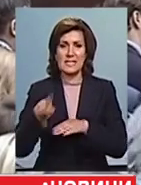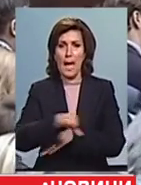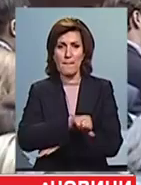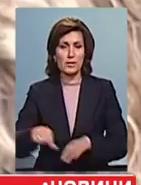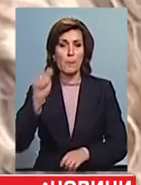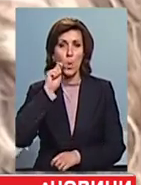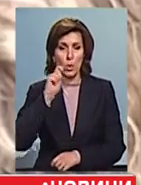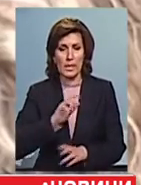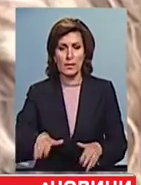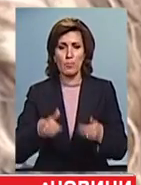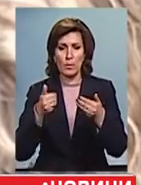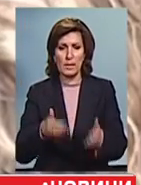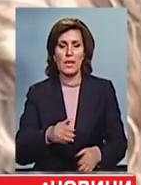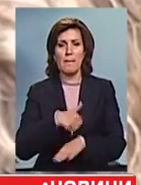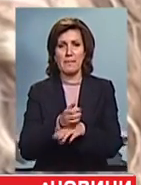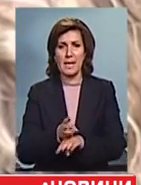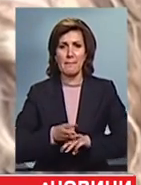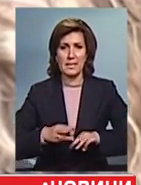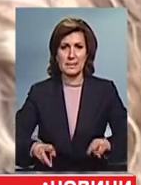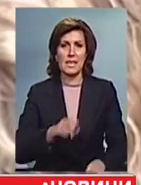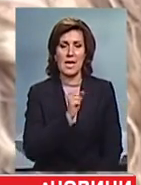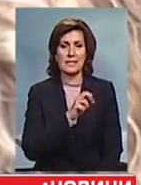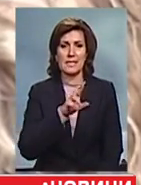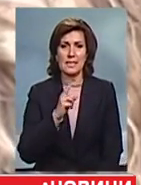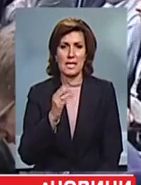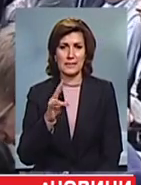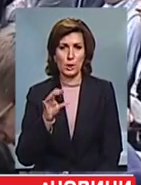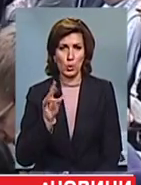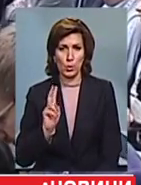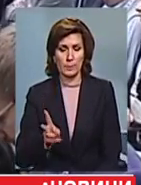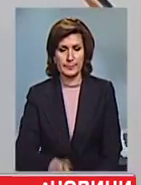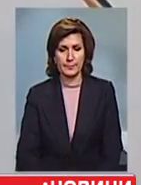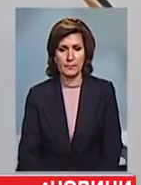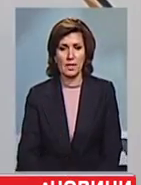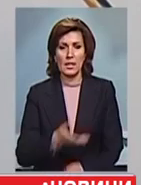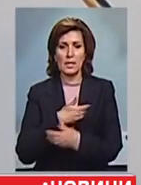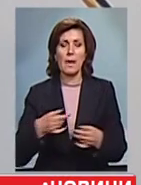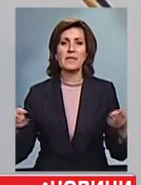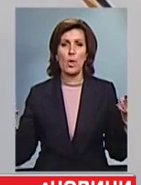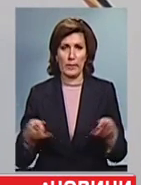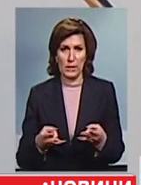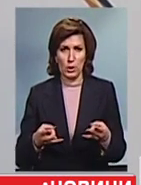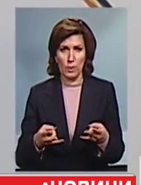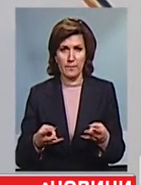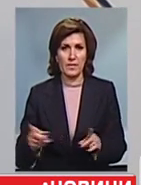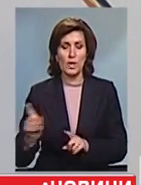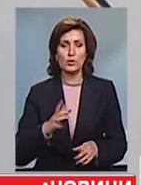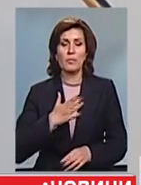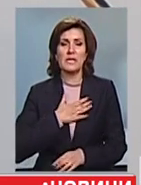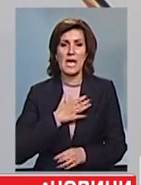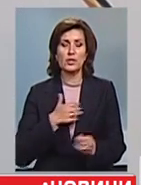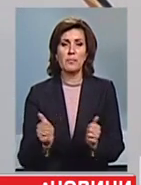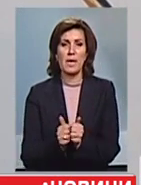межами України, пропонує прем'єр-міністр Арсеній Яценюк. Нам необхідно, щоб